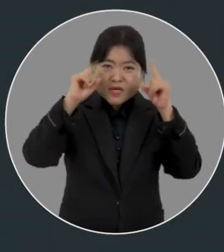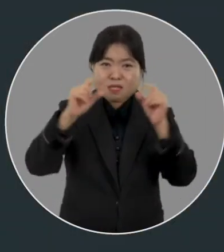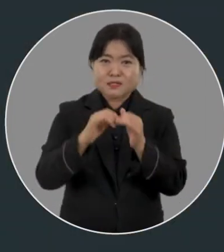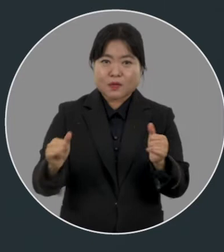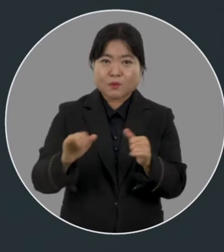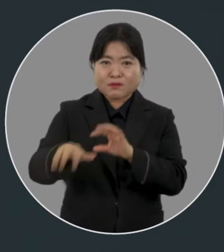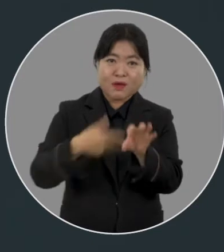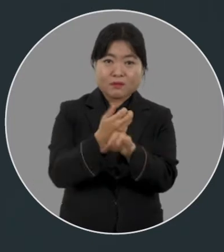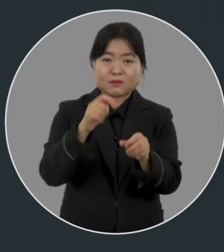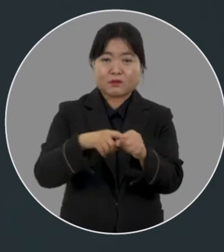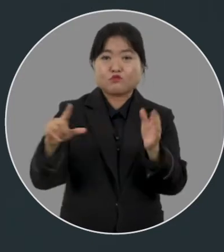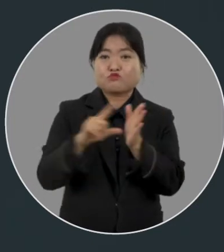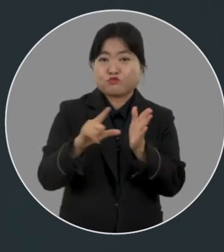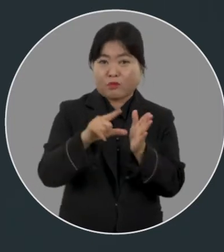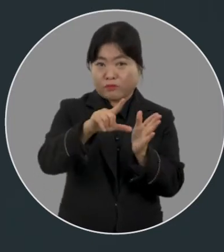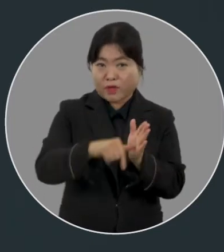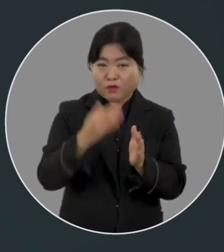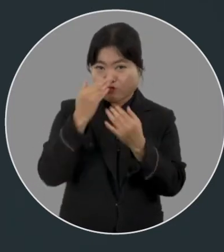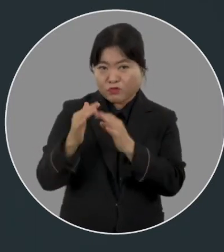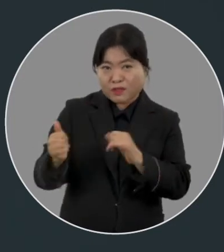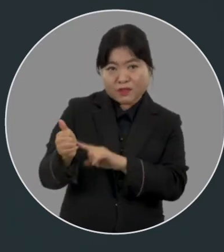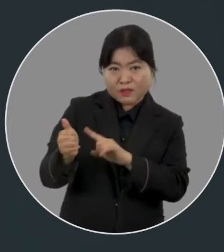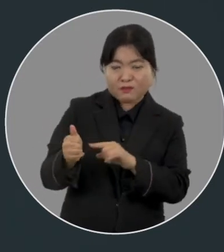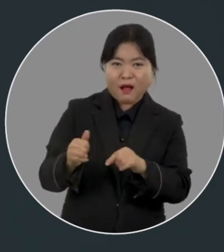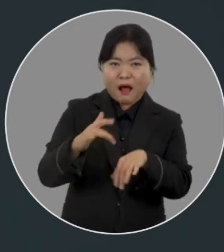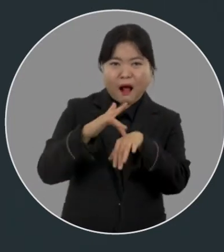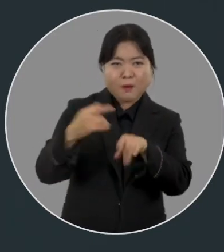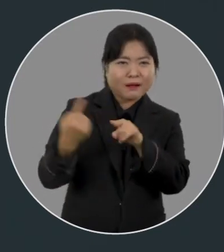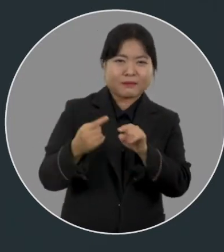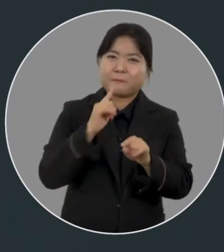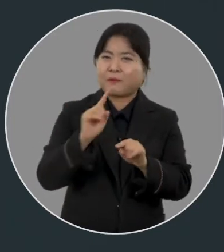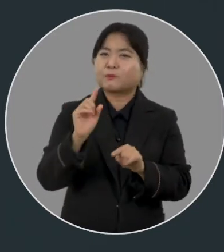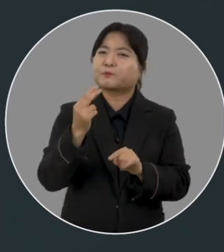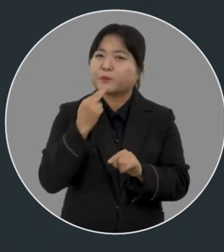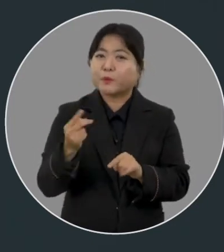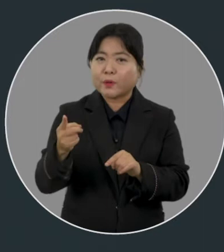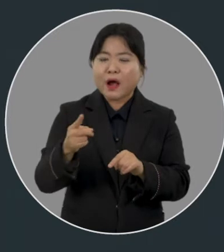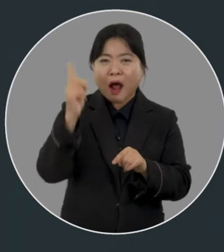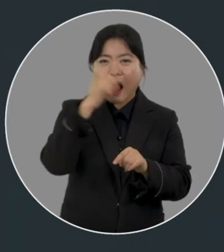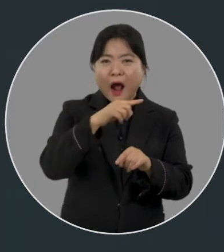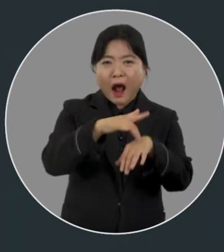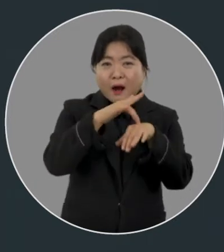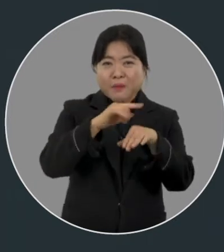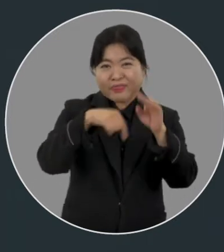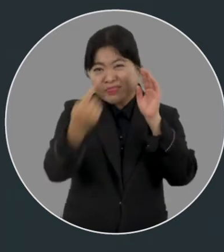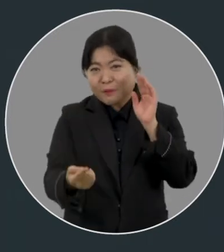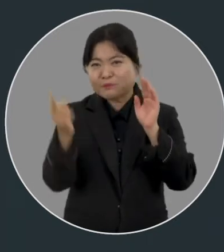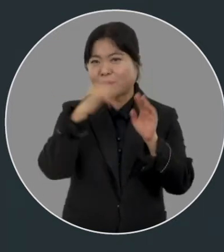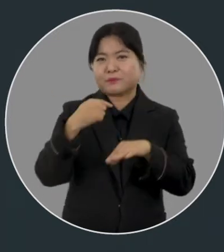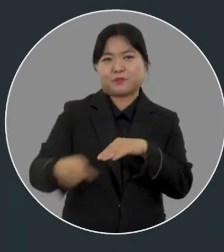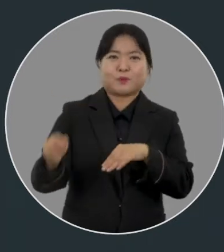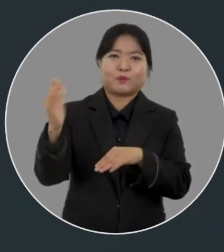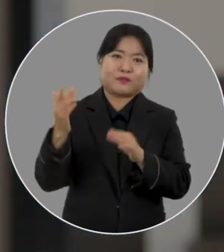개혁적인 마틴 루터에 와서 유대인들은 악마의 지위에서 벗어나서 악마 다음으로 나쁜 이제 민족이 되는